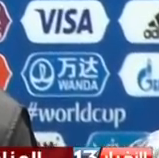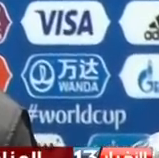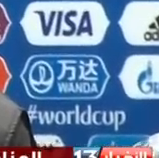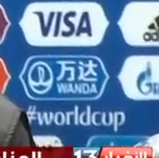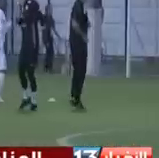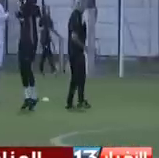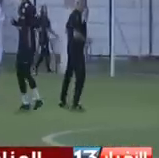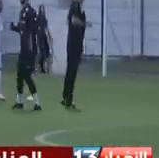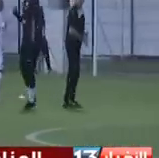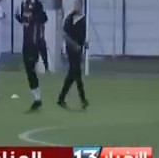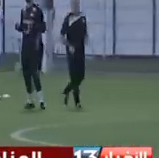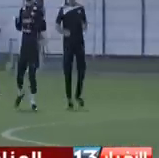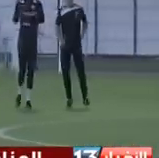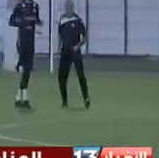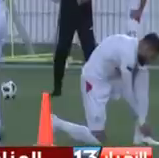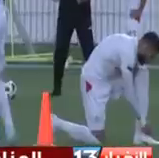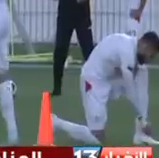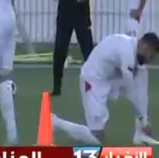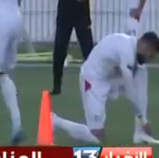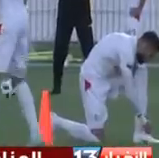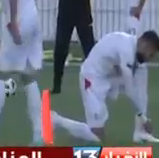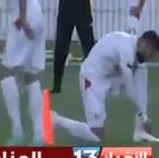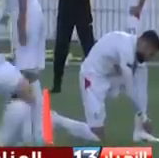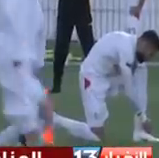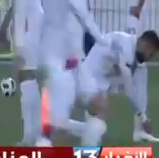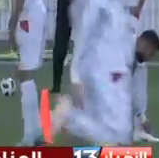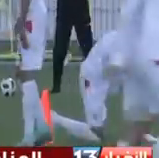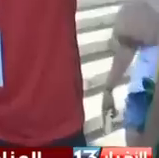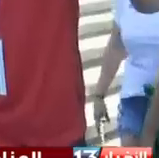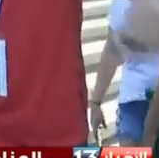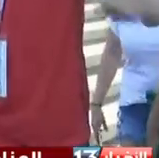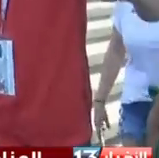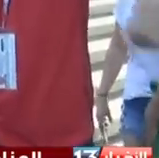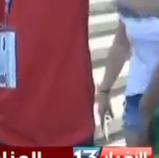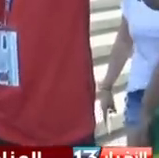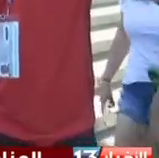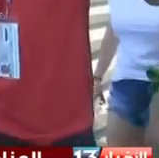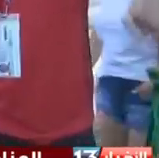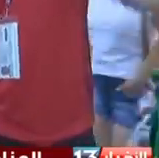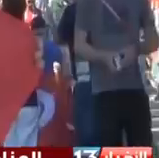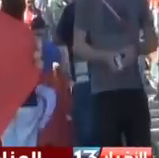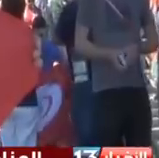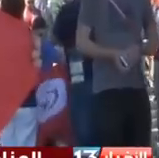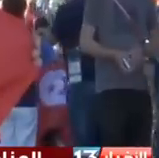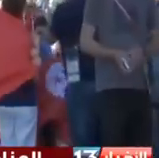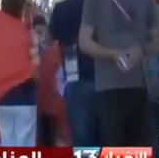مساء اليوم ضد نظيره الإنجليزي في مقابلات كأس العالم لكرة القدم.